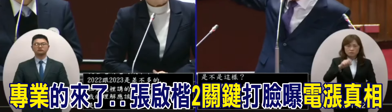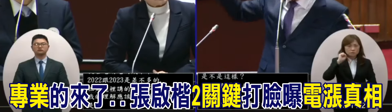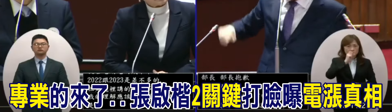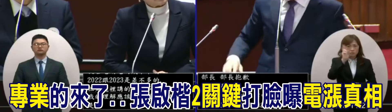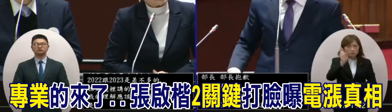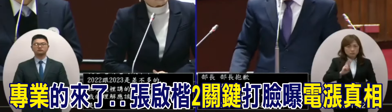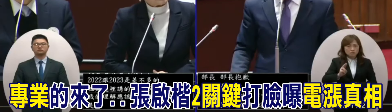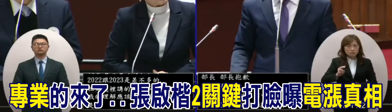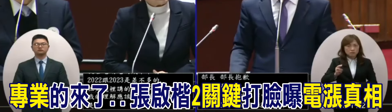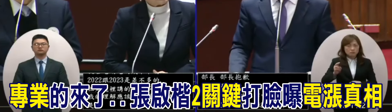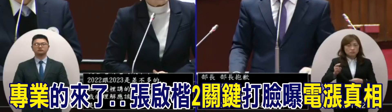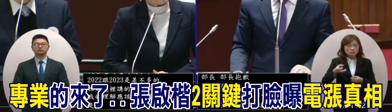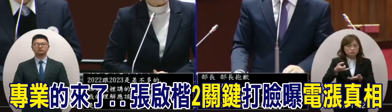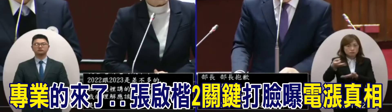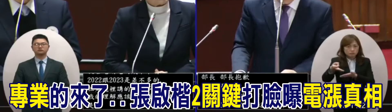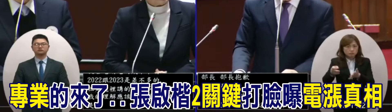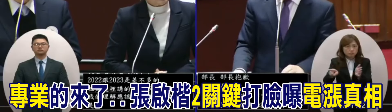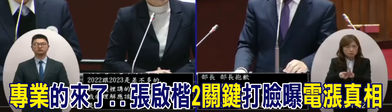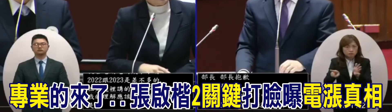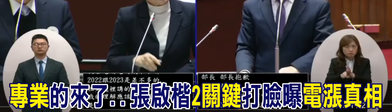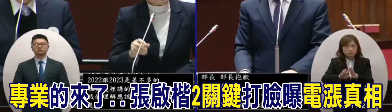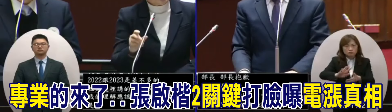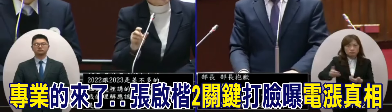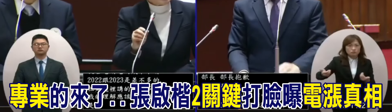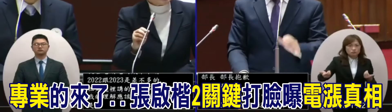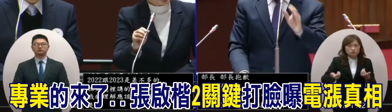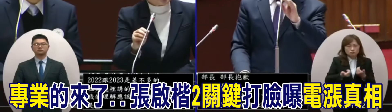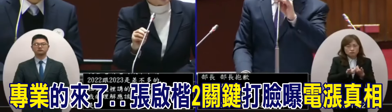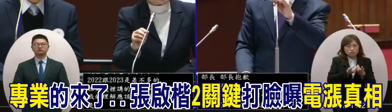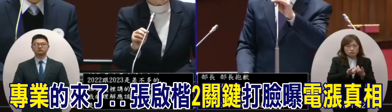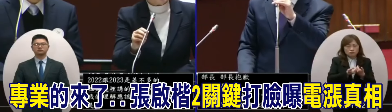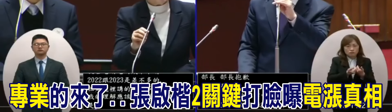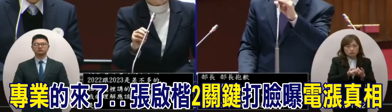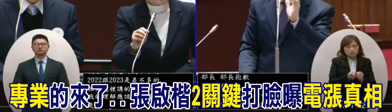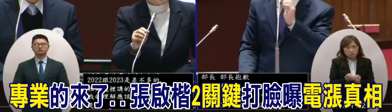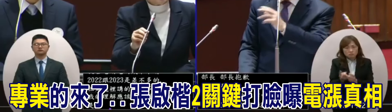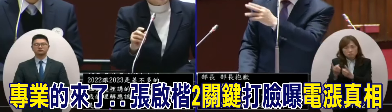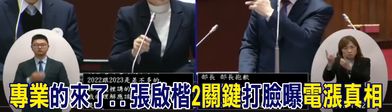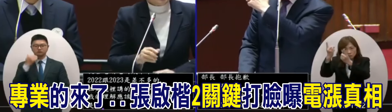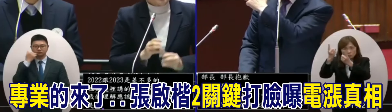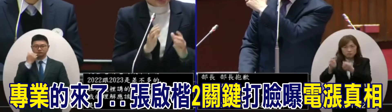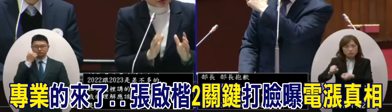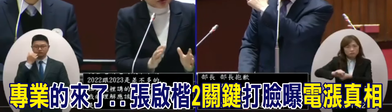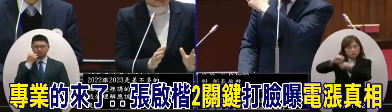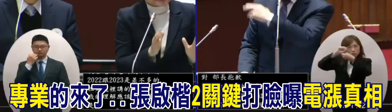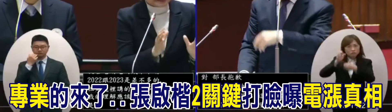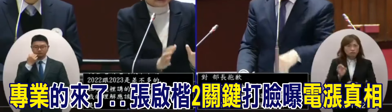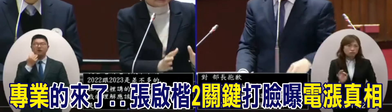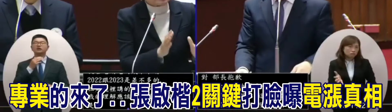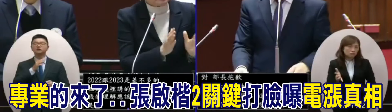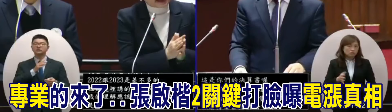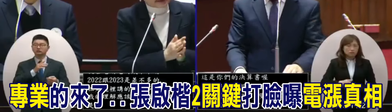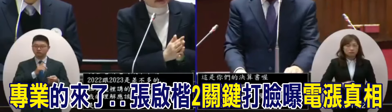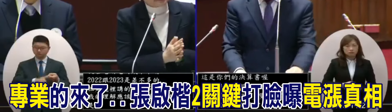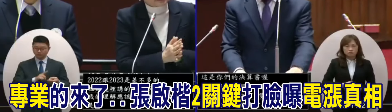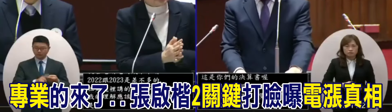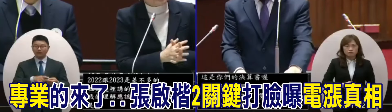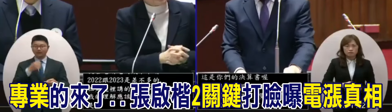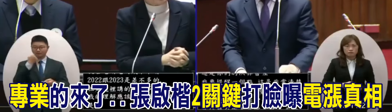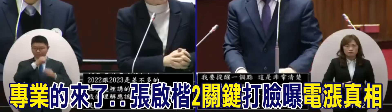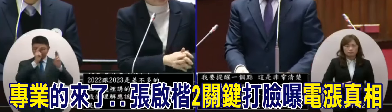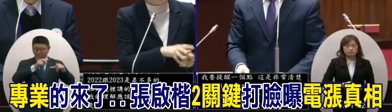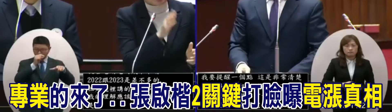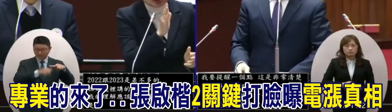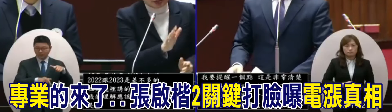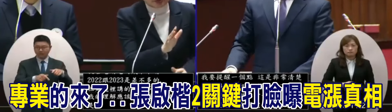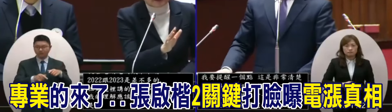往上走的？为什么？ 我们 请问部长跟院长。 没有错，台电的买电的部